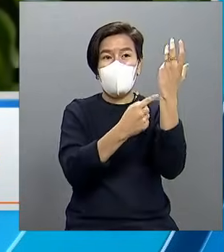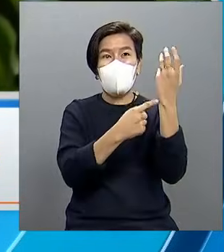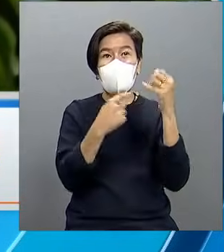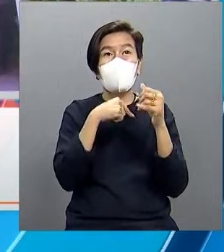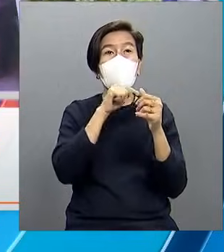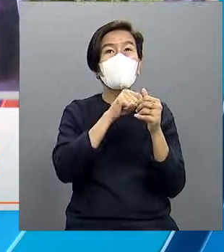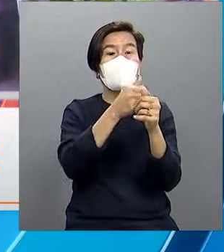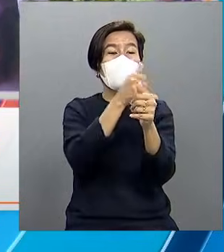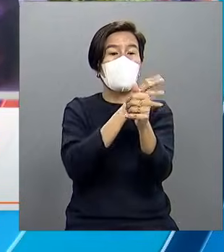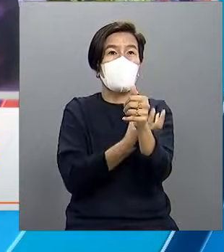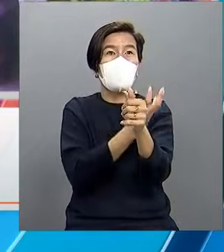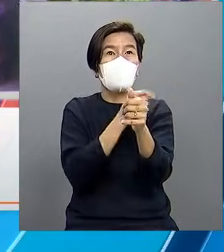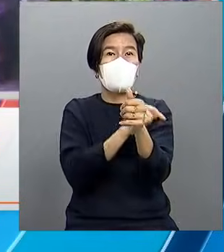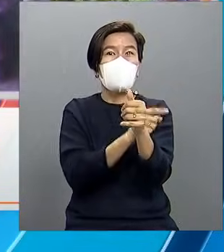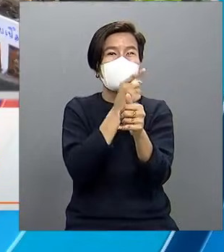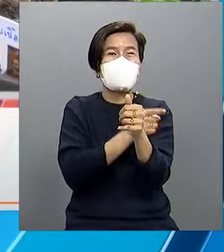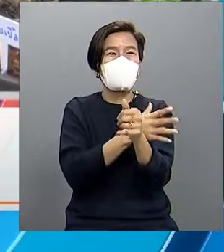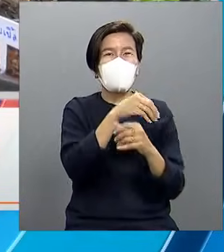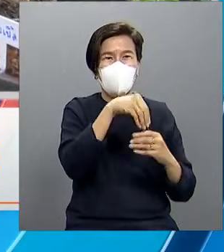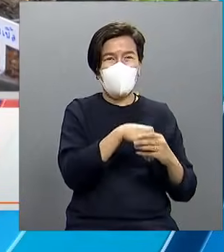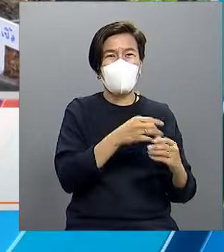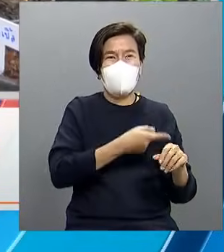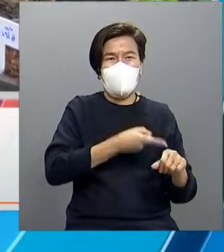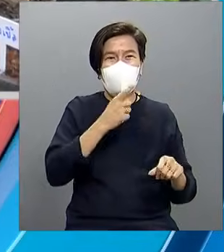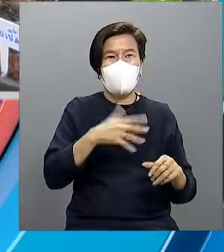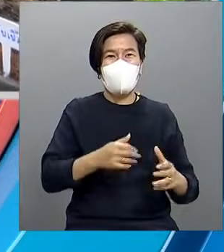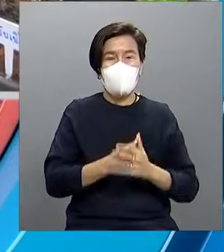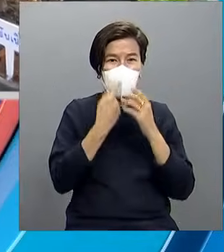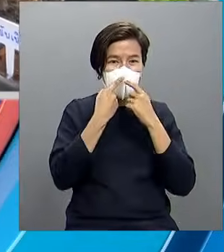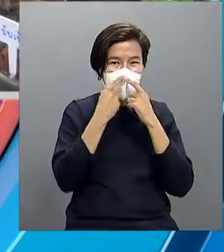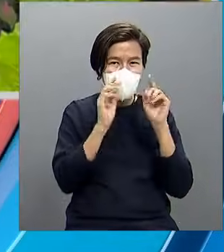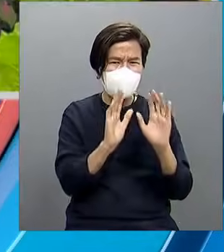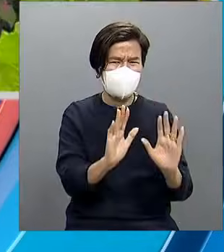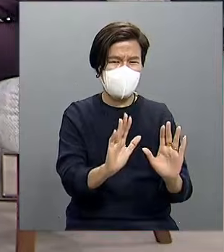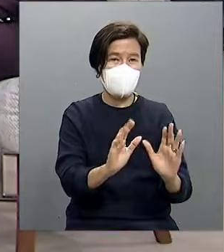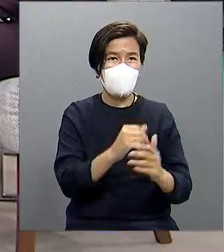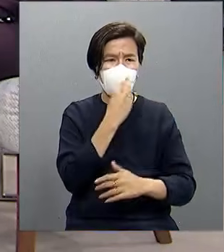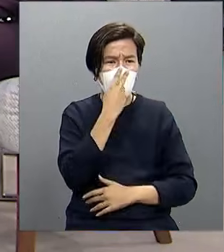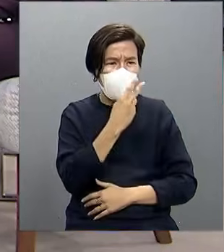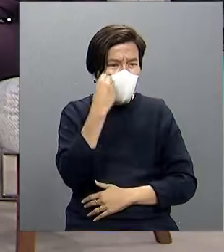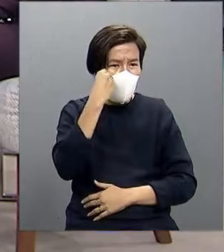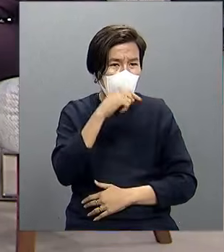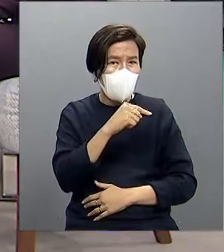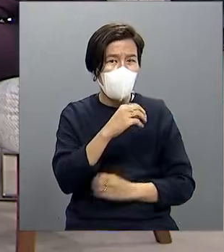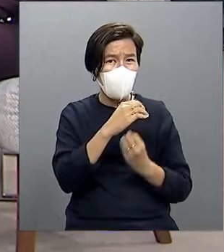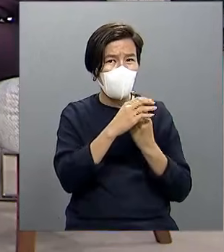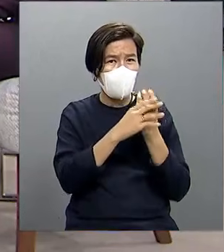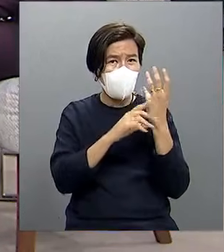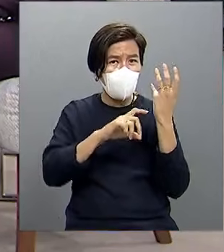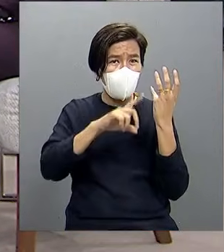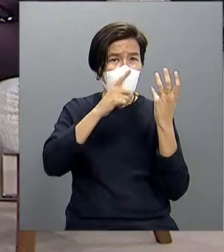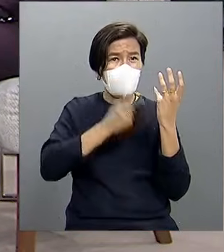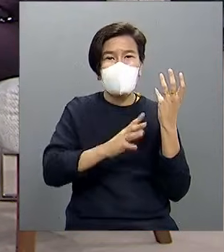ริงค่ะอยู่มาตั้งนานแล้วคุณผู้ชมอาจจะไม่ต้องแปลกใจว่าเอ๊ะทำไมดูมากี่ทีโตเท่าเดิมเลยใช่ค่ะไม่ใช่ต้นจริง นะ